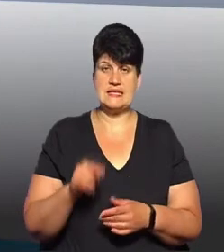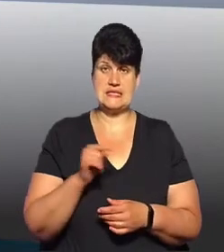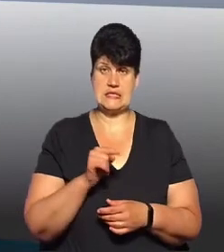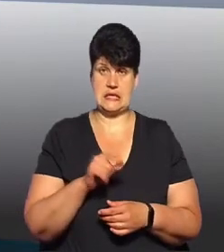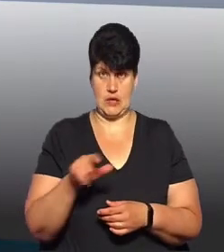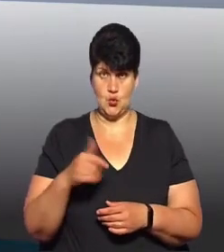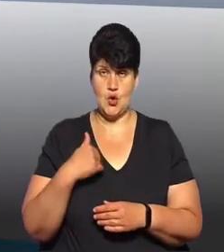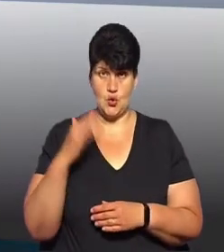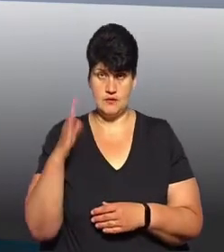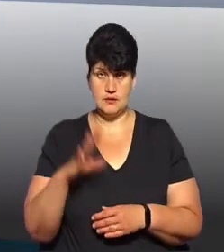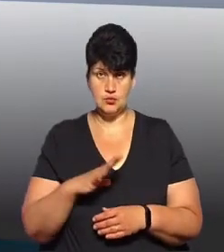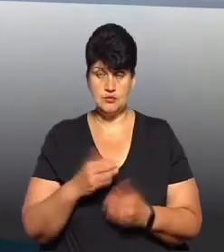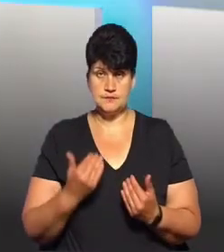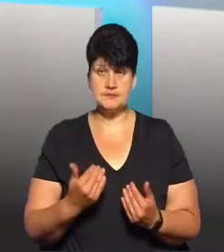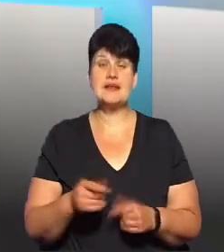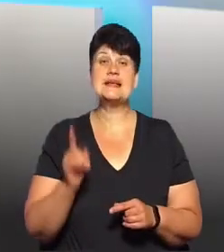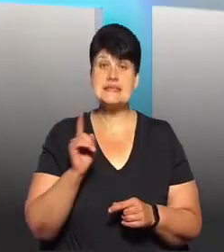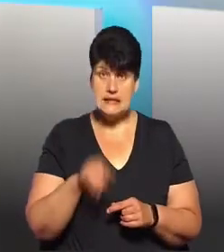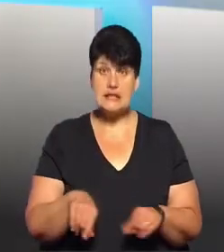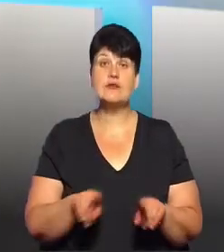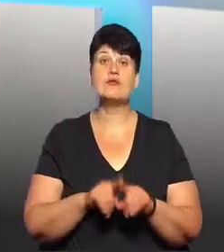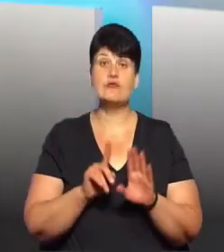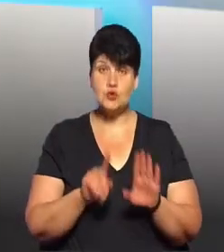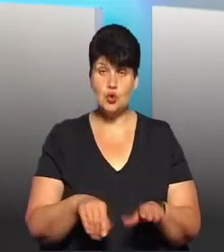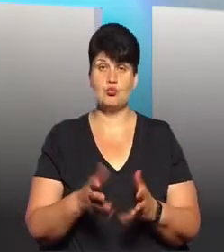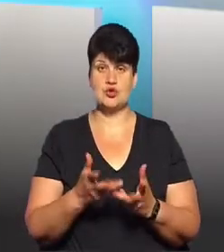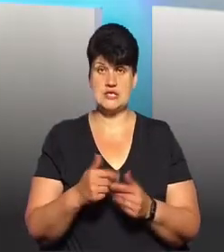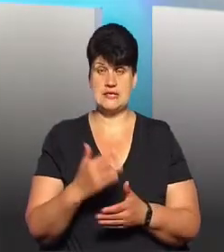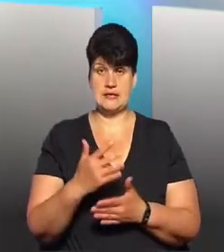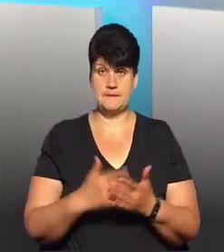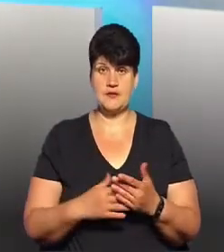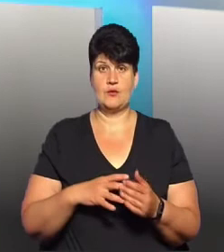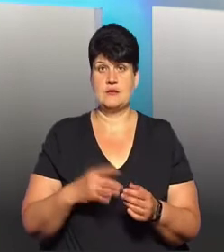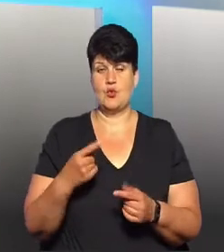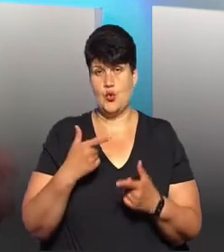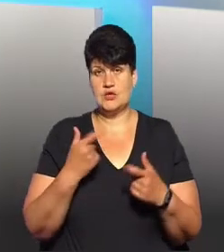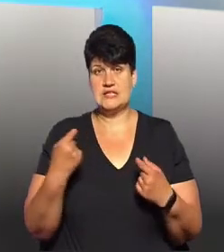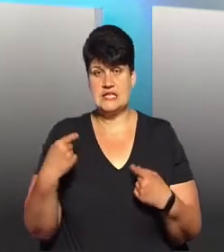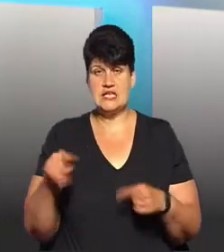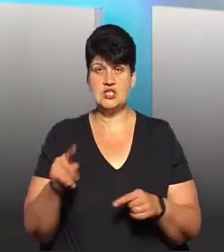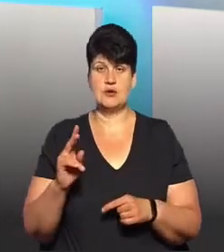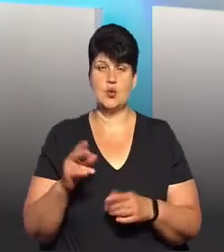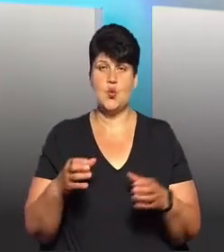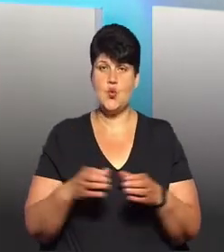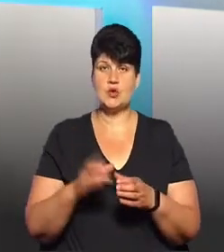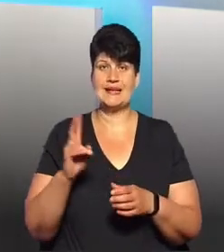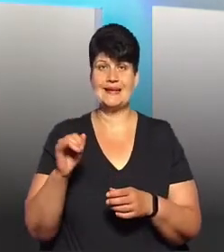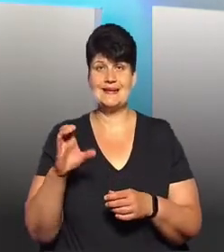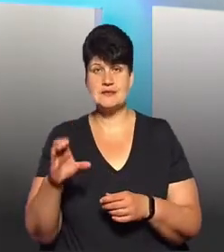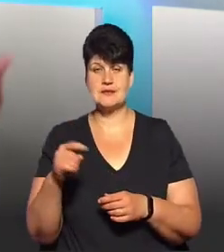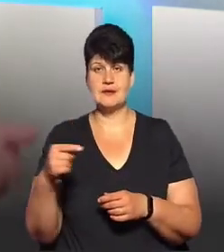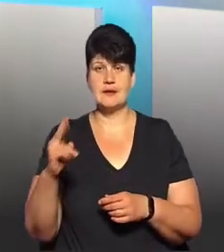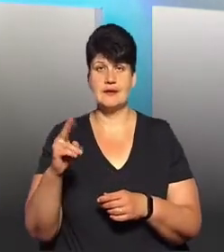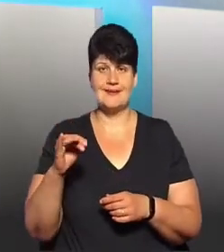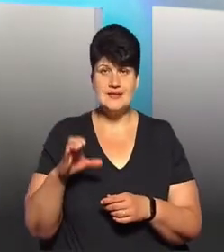голосували, так? І за них в тому числі. У нас, зокрема, був оголошений один інший артист, такий гурт «Кіс-Кіс». Коли ми спілкувалися з менеджером, ми перше,